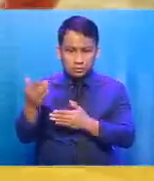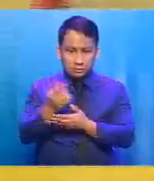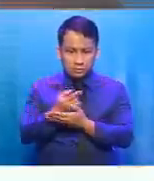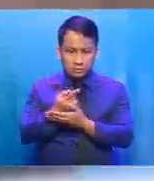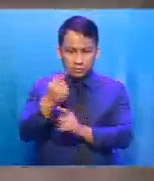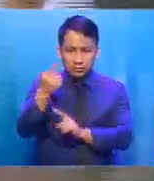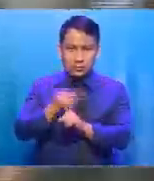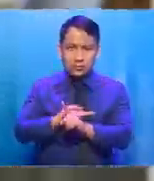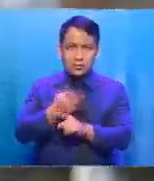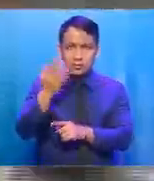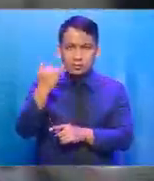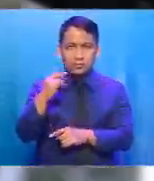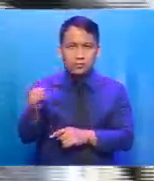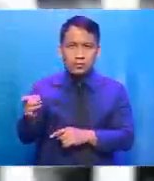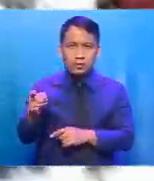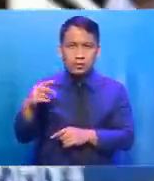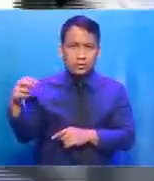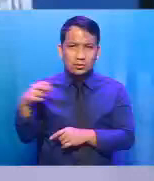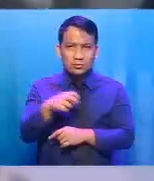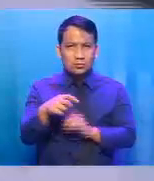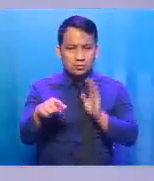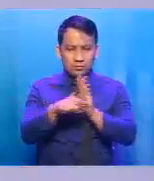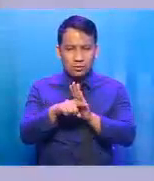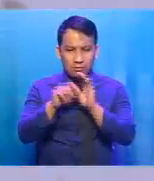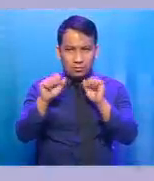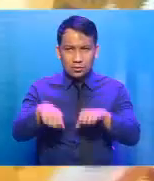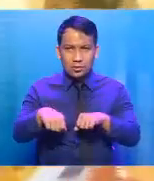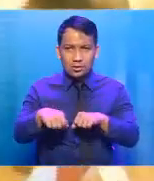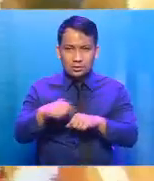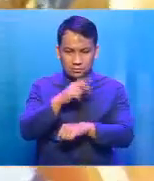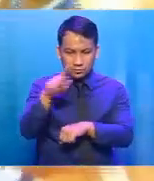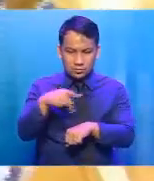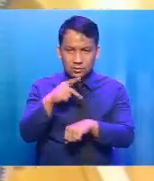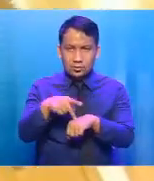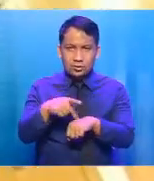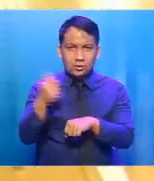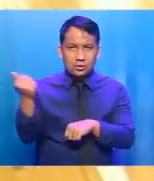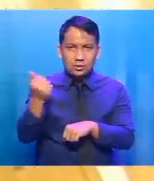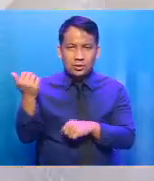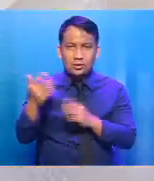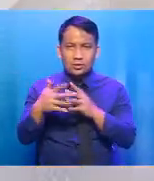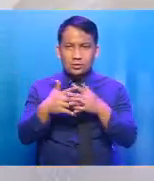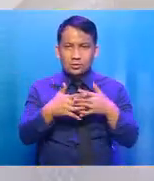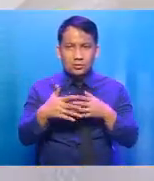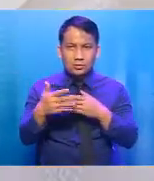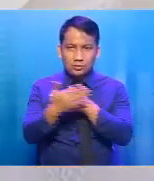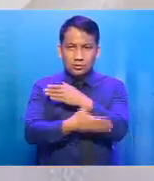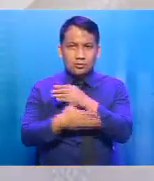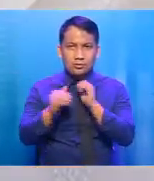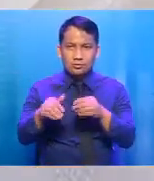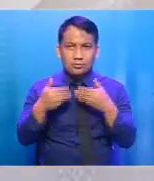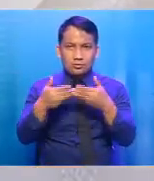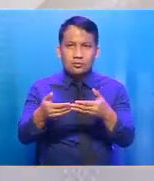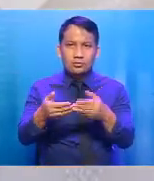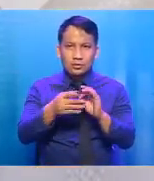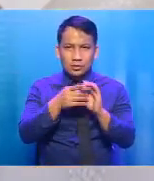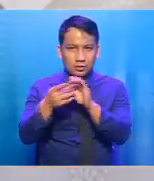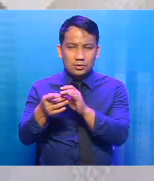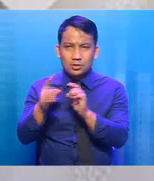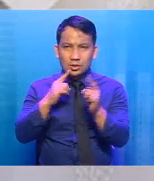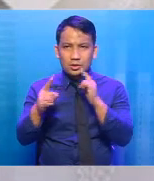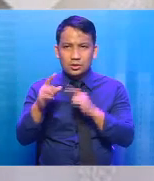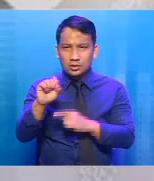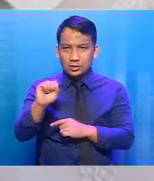na buwan. Dahil ito sa travel ban na ipinatutupad ng Pilipinas sa ibang mga bansa. Tuloy-tuloy lang daw ang pakikipag-usap